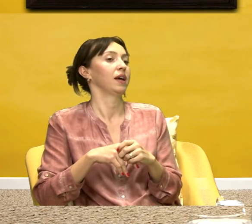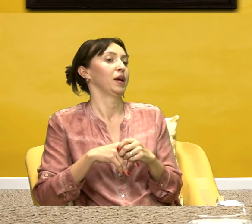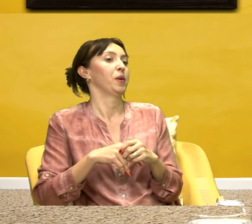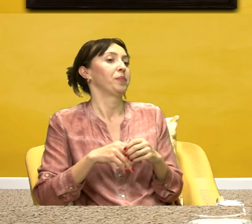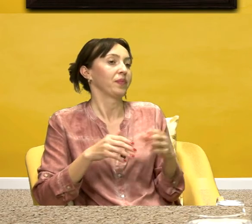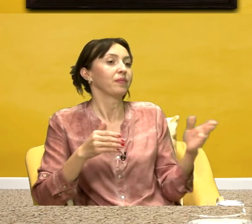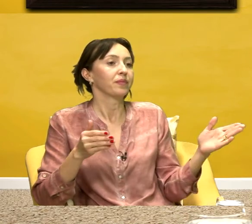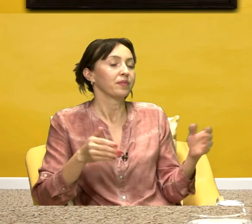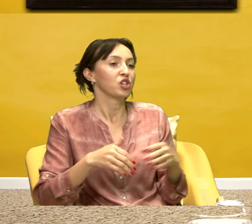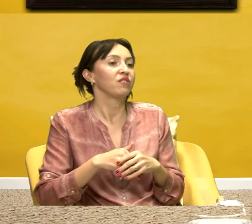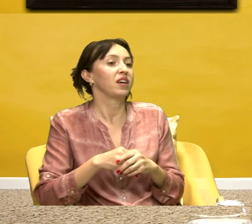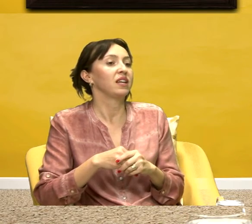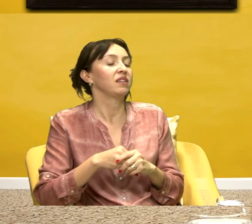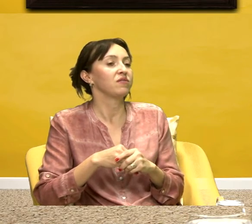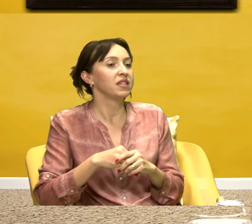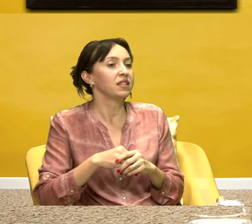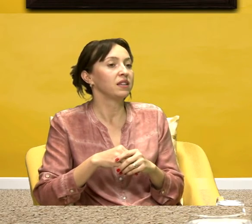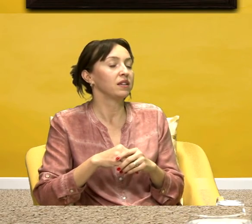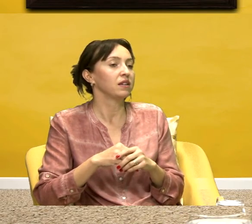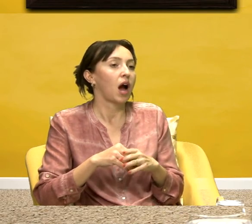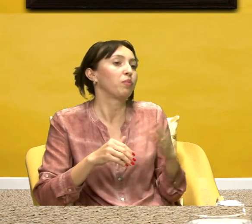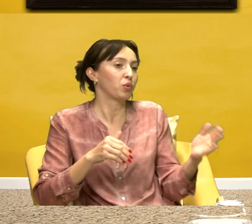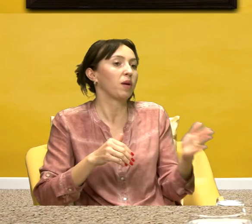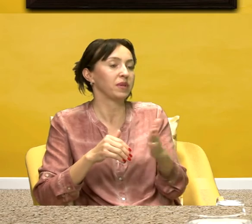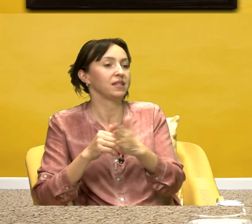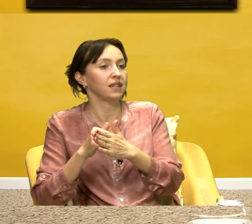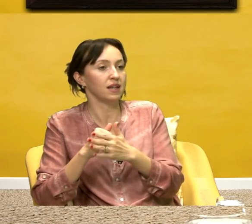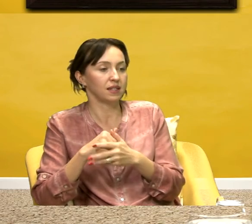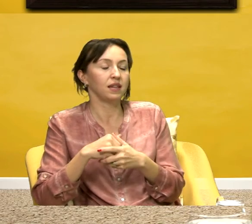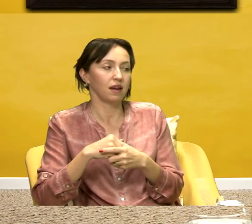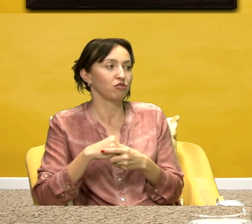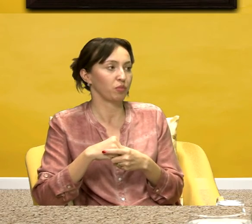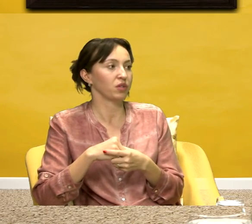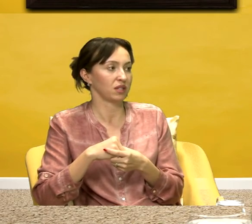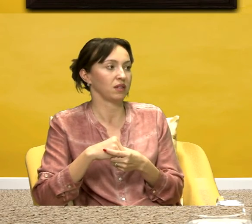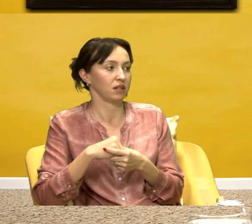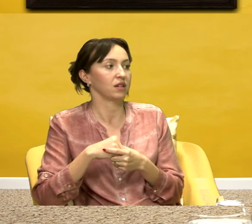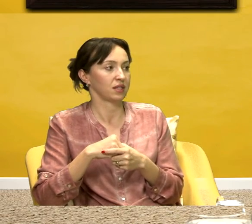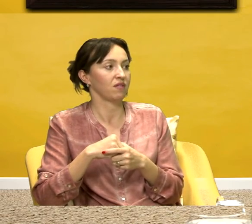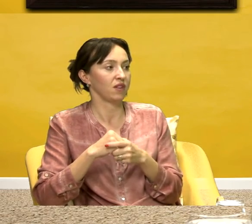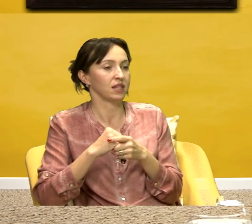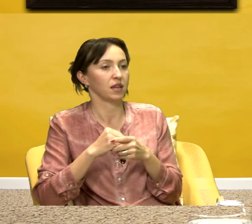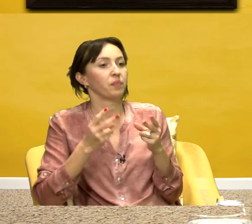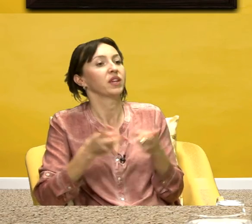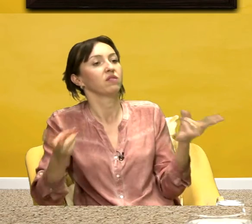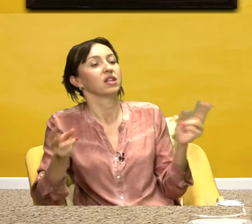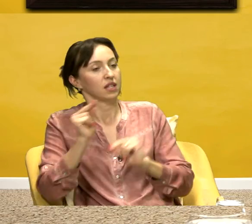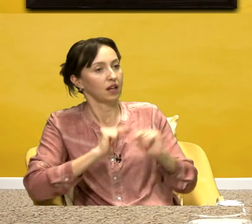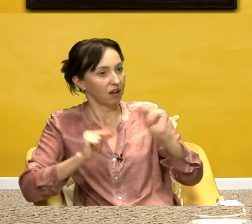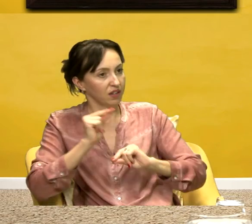Surzilor. Și venind în vizită, aproape zi de zi, a început să